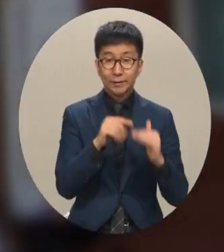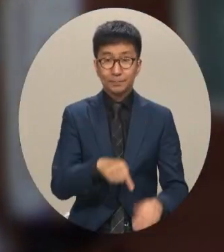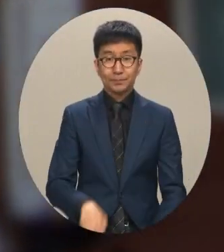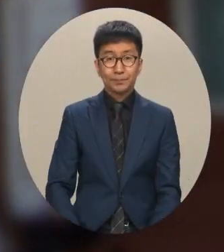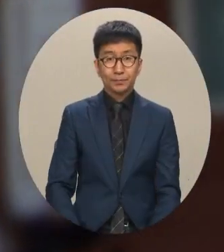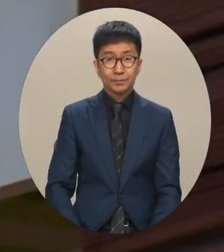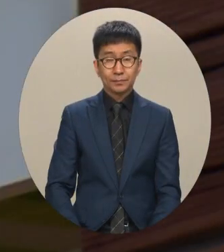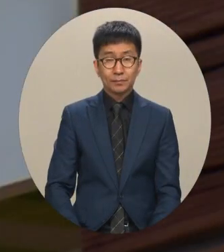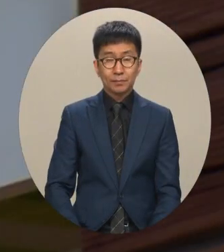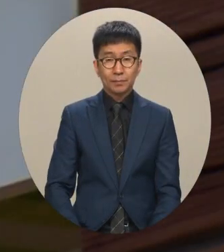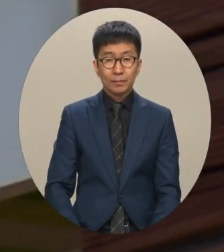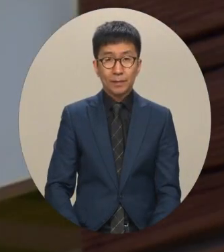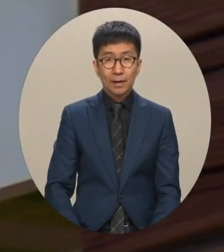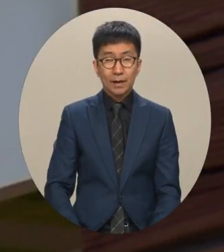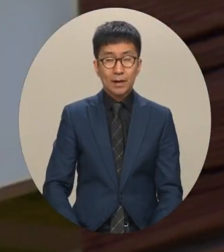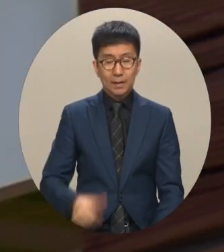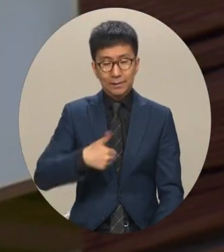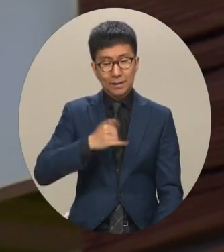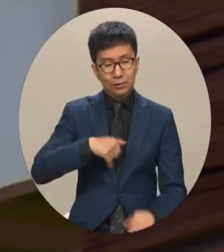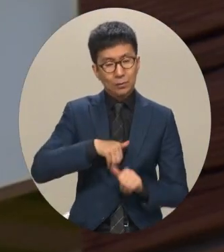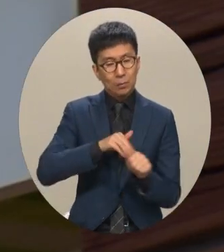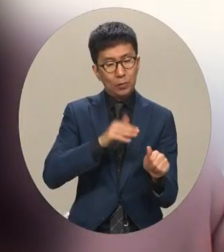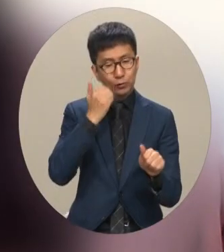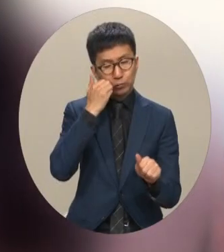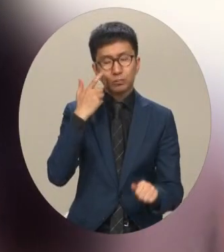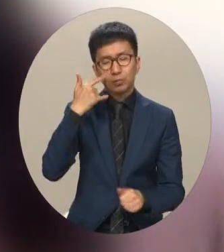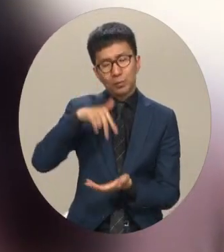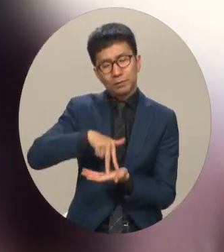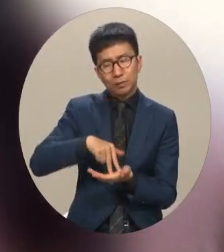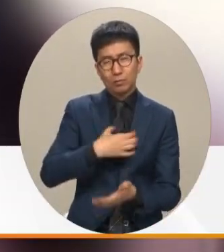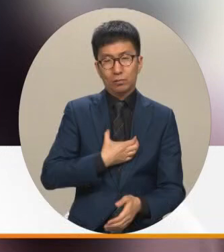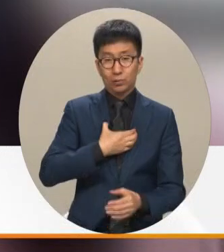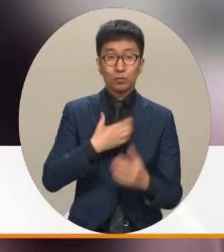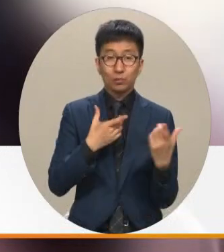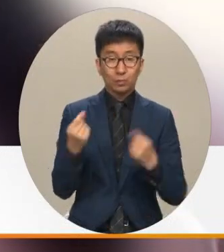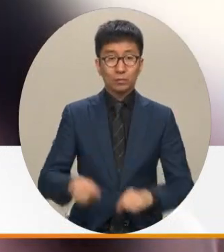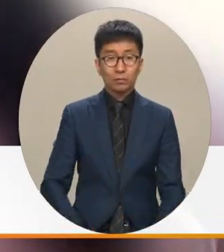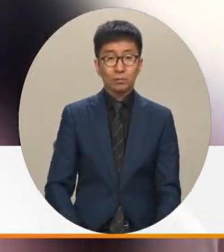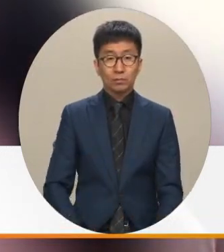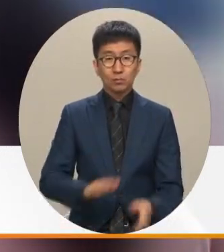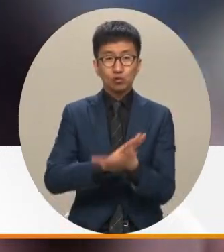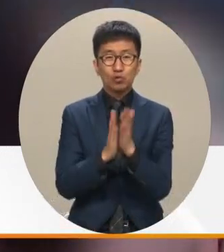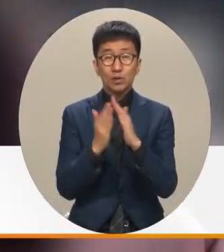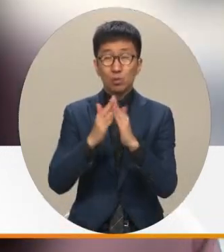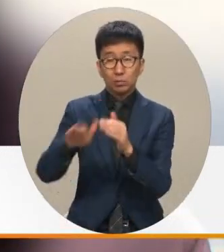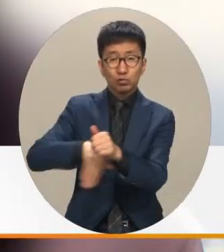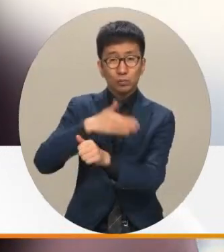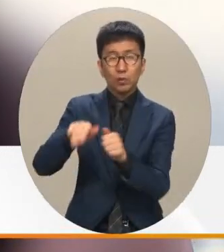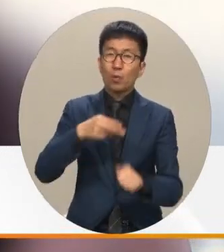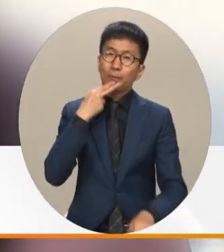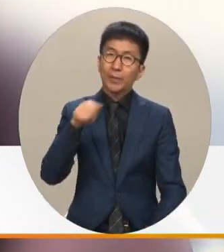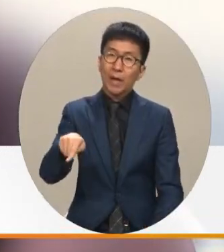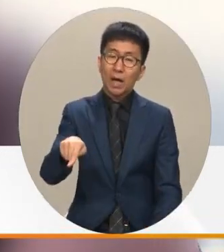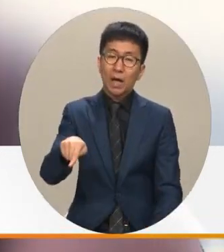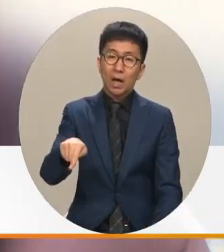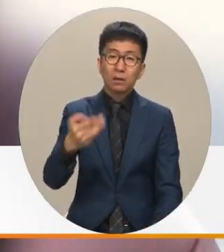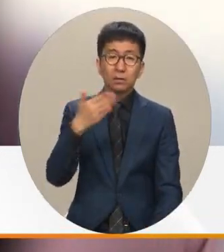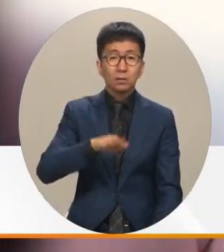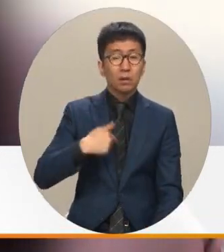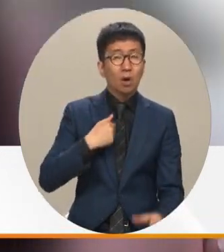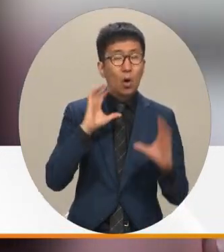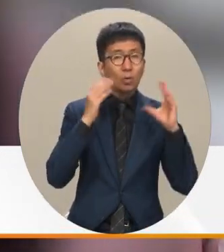아이를 보내는 학부모도 사정은 비슷합니다 원 근처에 없는 거 같아 조금 소 때문에 뭐